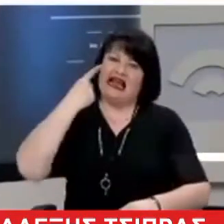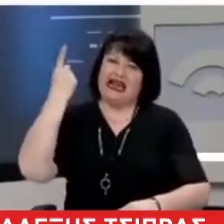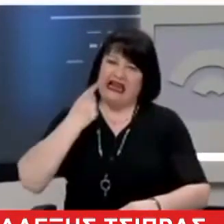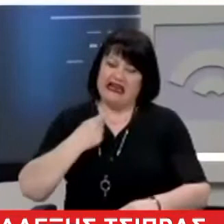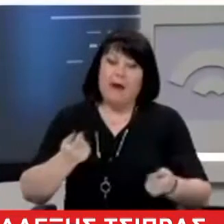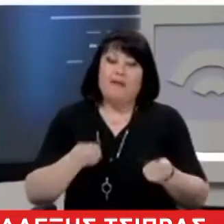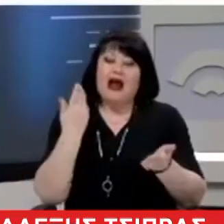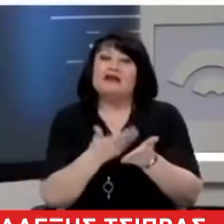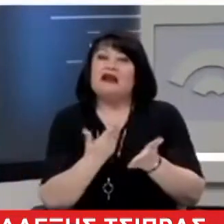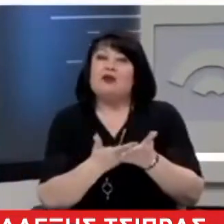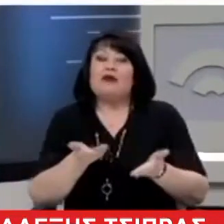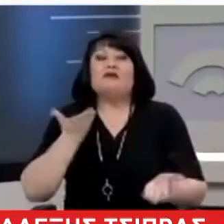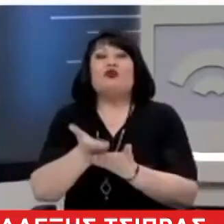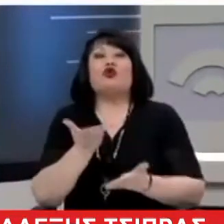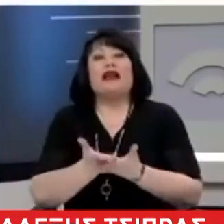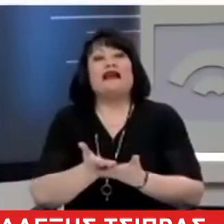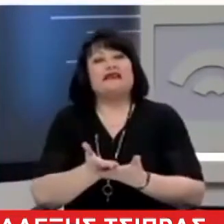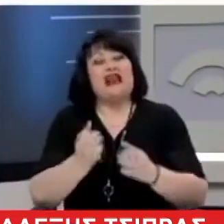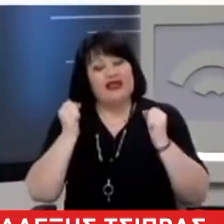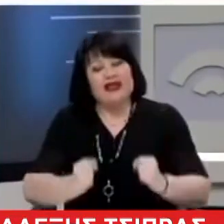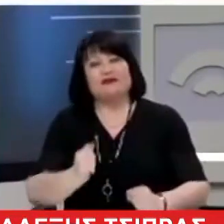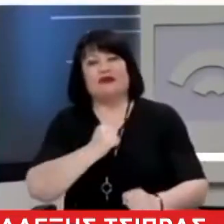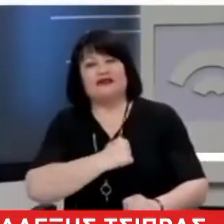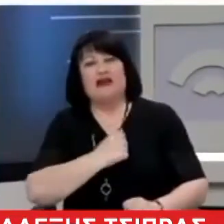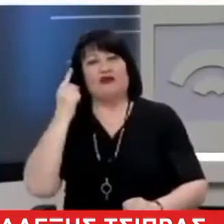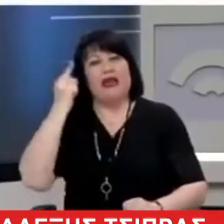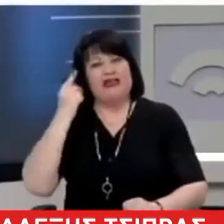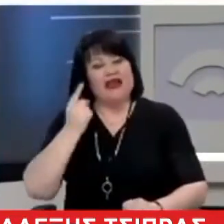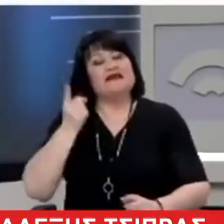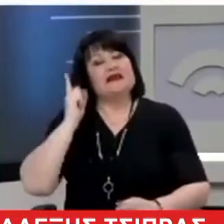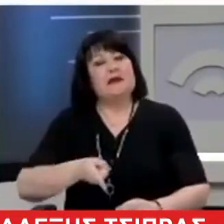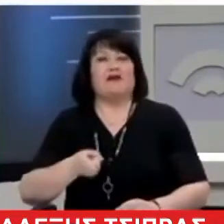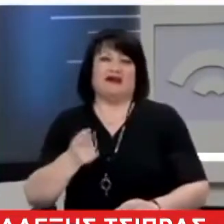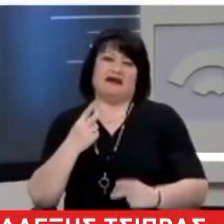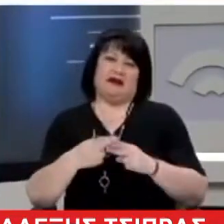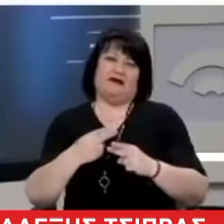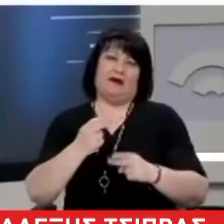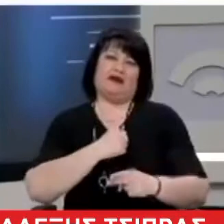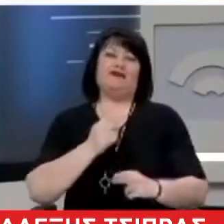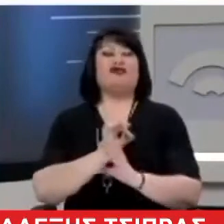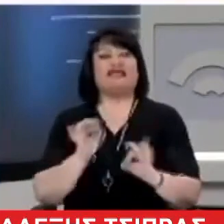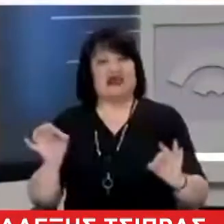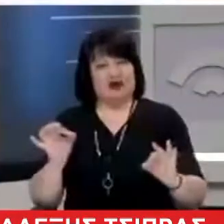με τα πεπραγμένα μας, με τις προτάσεις μας, με τις θέσεις μας, με τις ιδέες μας, με τις αξίες μας. Να είστε